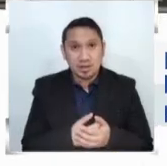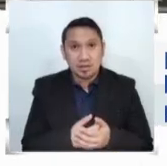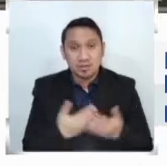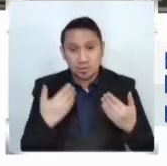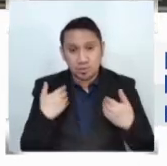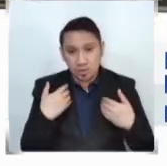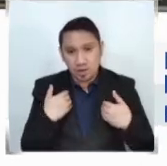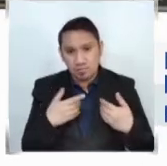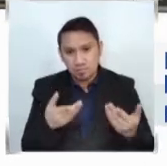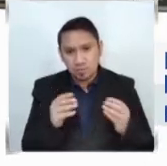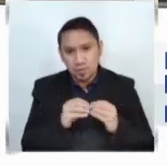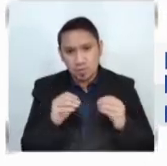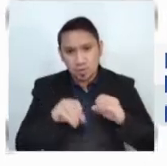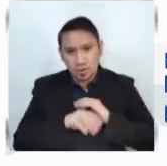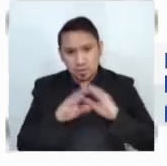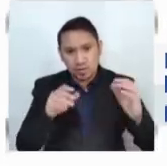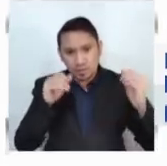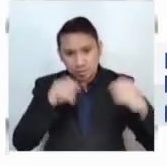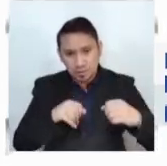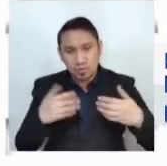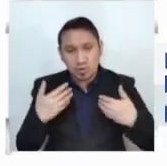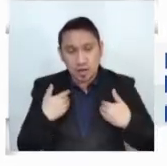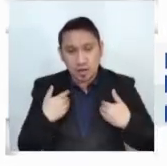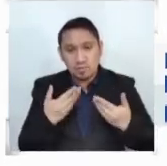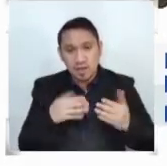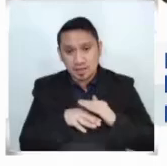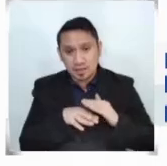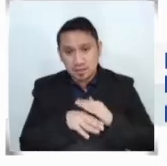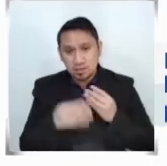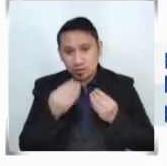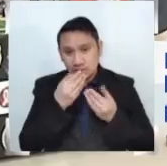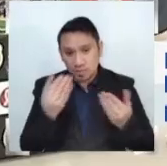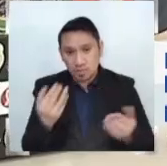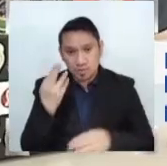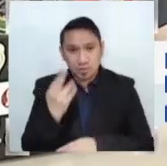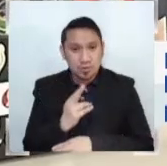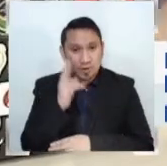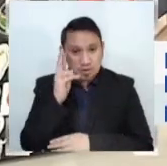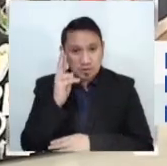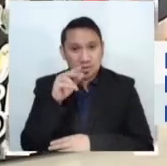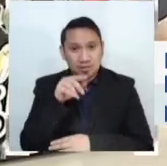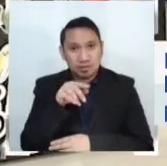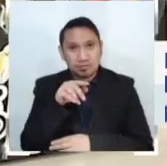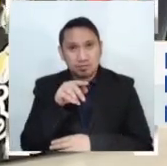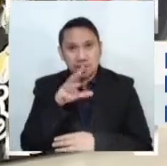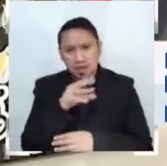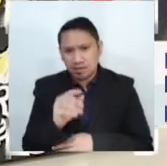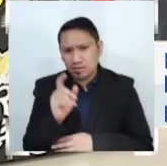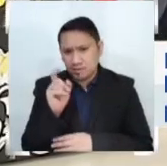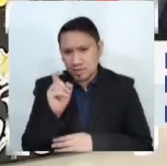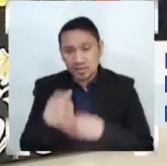layong mabigyan ng access to information ng Pilipinas sa mga rocket launch ng China at ibang bansa at mapabilis din ang proseso